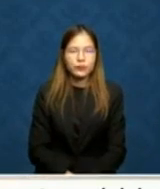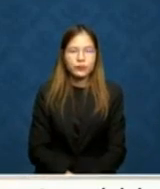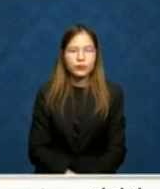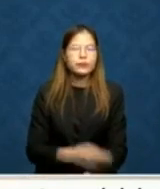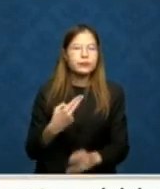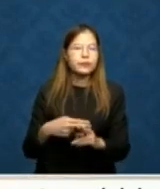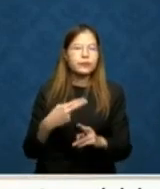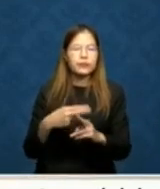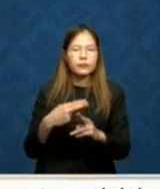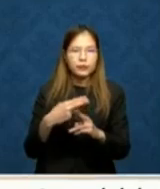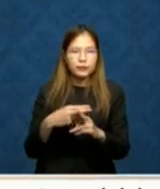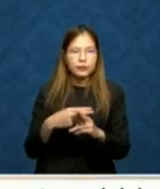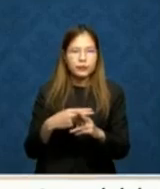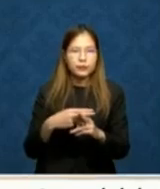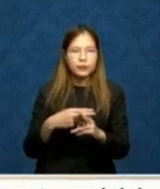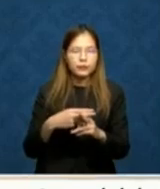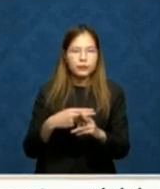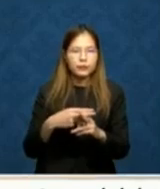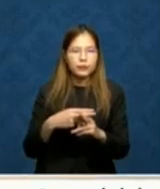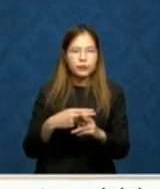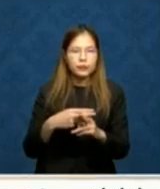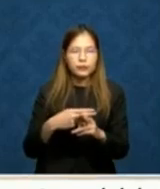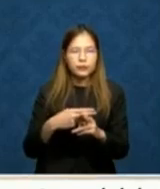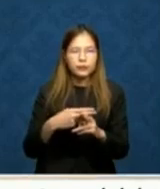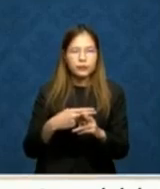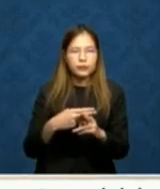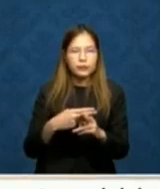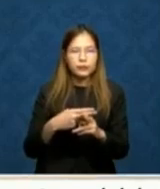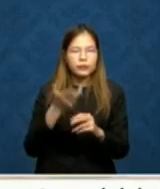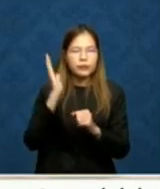พัฒน์กองตักการเชิญครับ